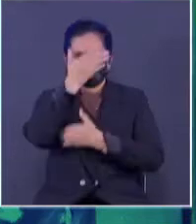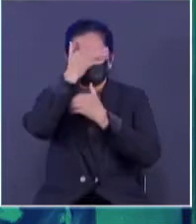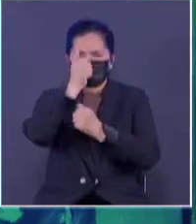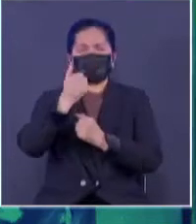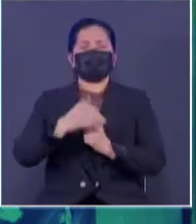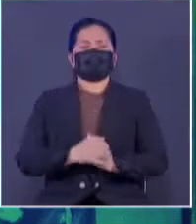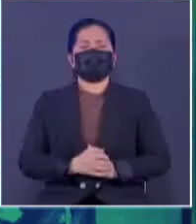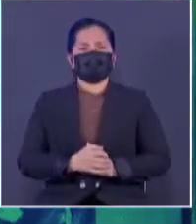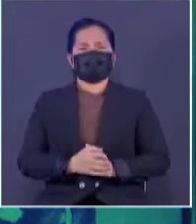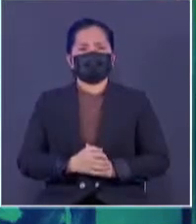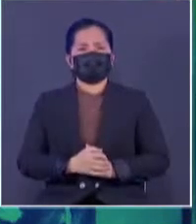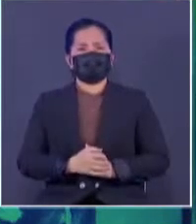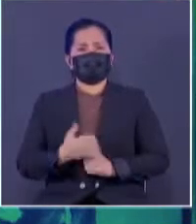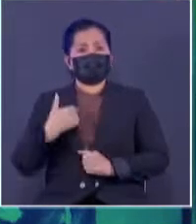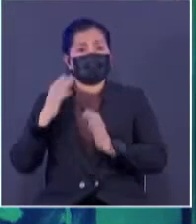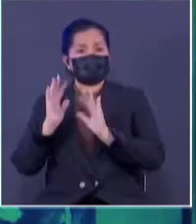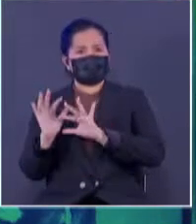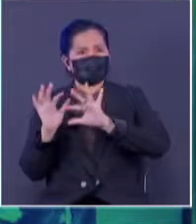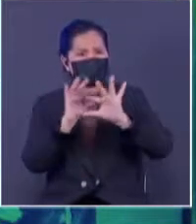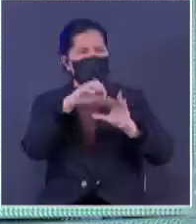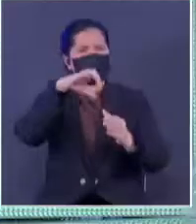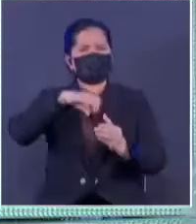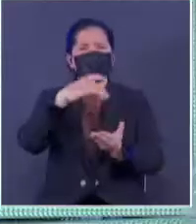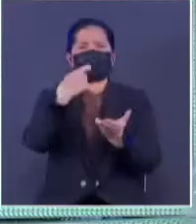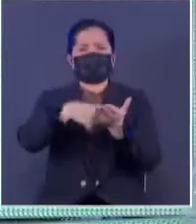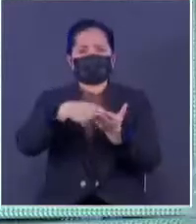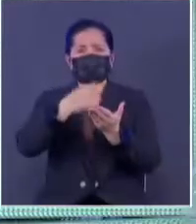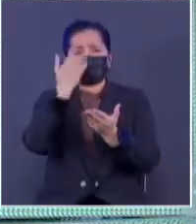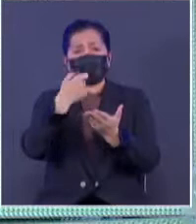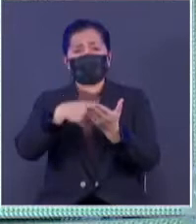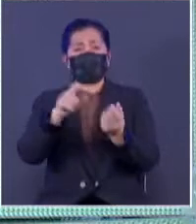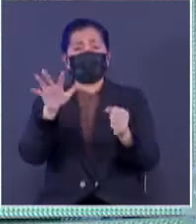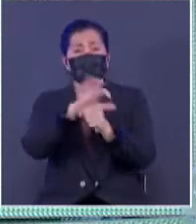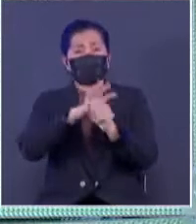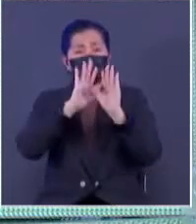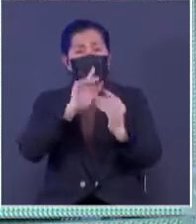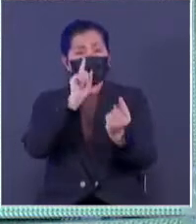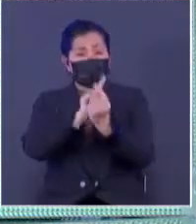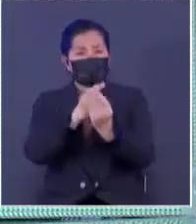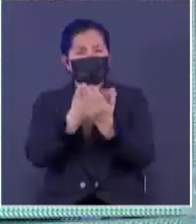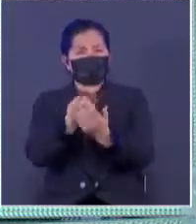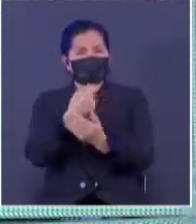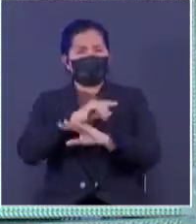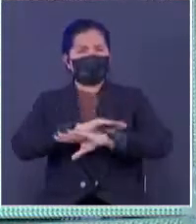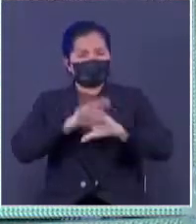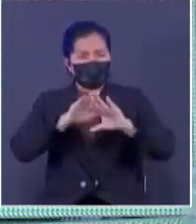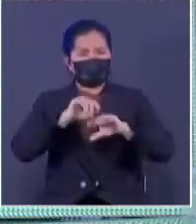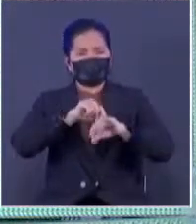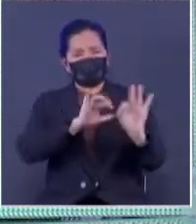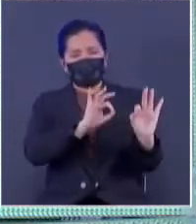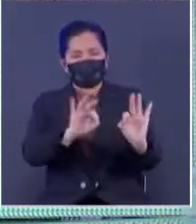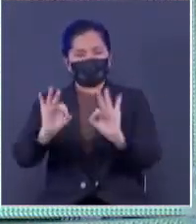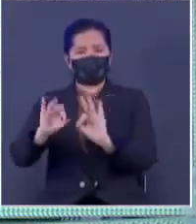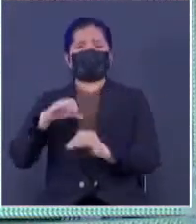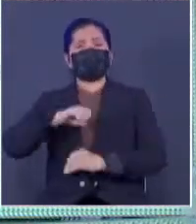ผู้เสียหายเข้าร้องกับบริษัทประกันนะคะหลังจากที่ได้รับเงินประกันโควิดแบบเจอจ่ายจบล่าช้าทางฝากฝั่งของบริษัทเจ้า